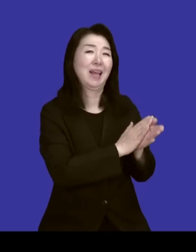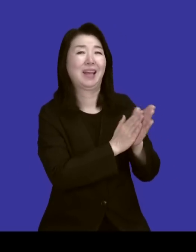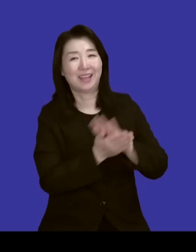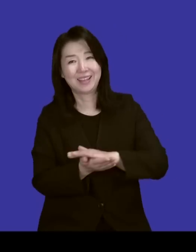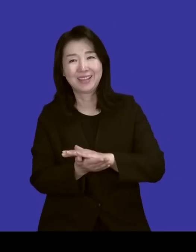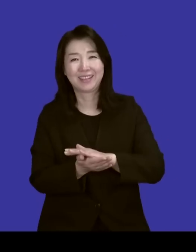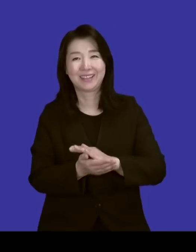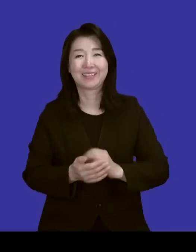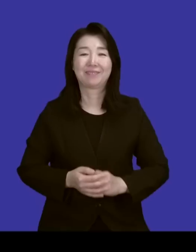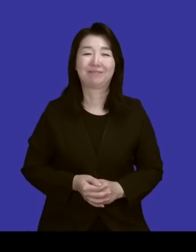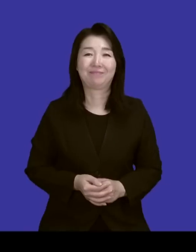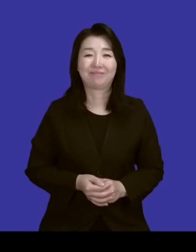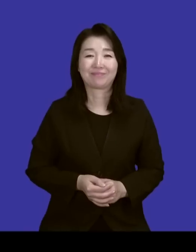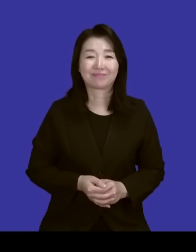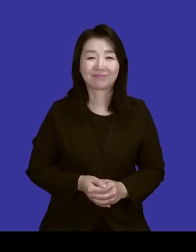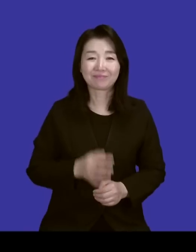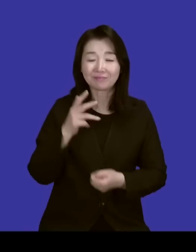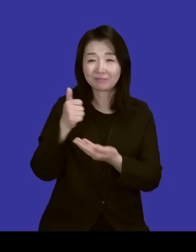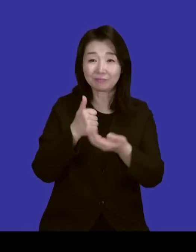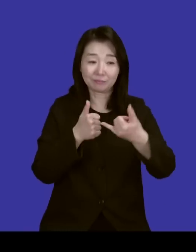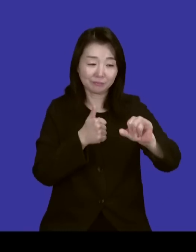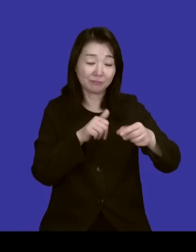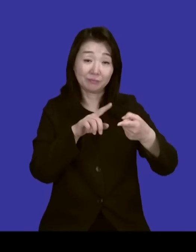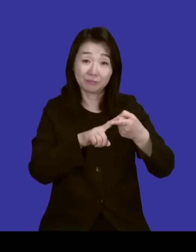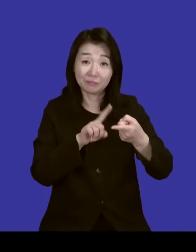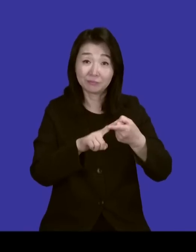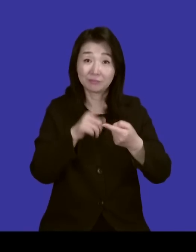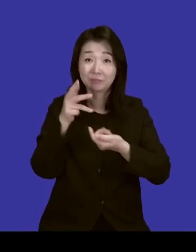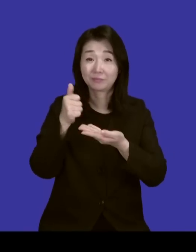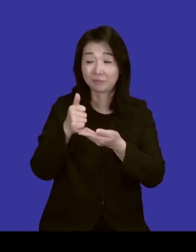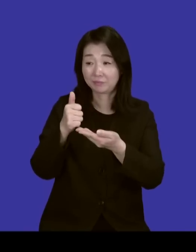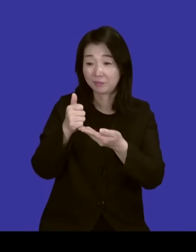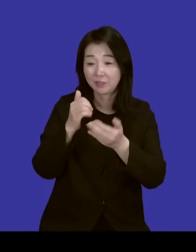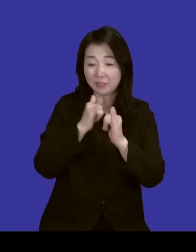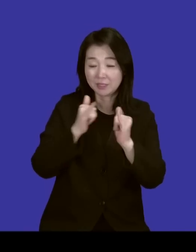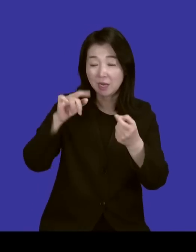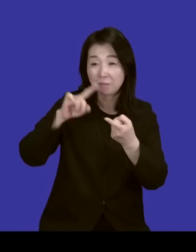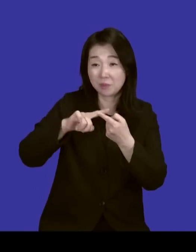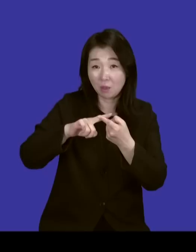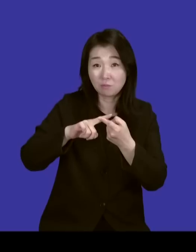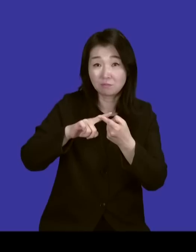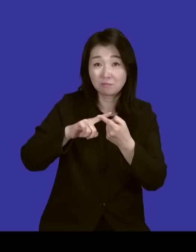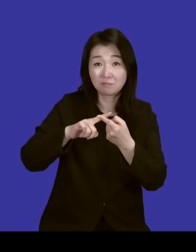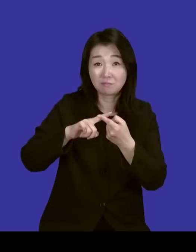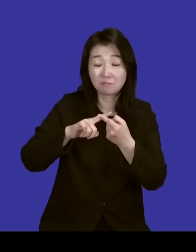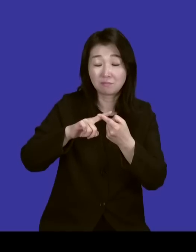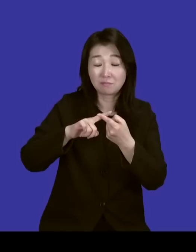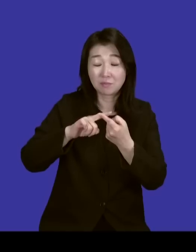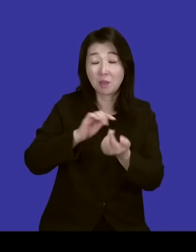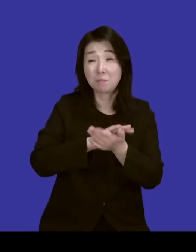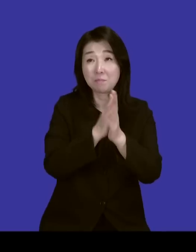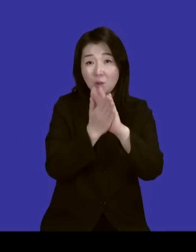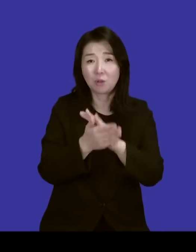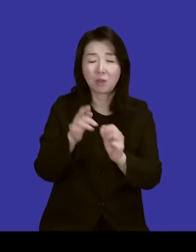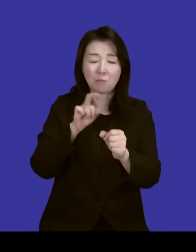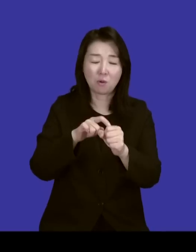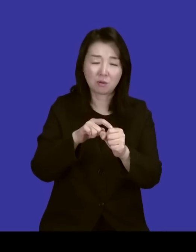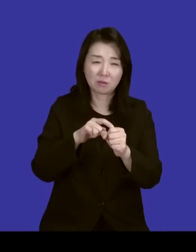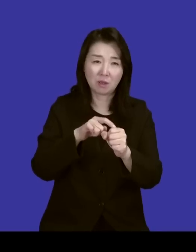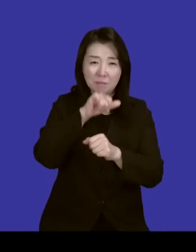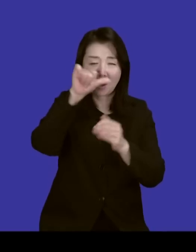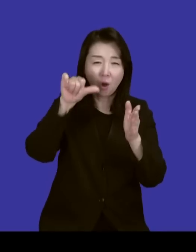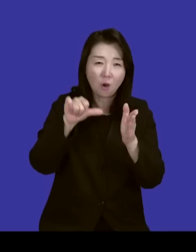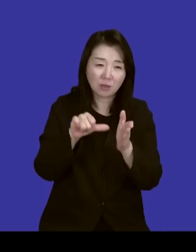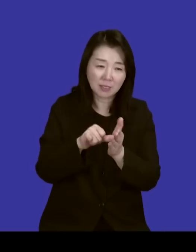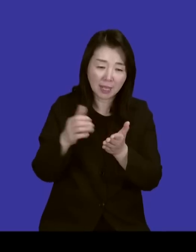이제 하나님의 자녀다운 자녀, 하나님의 사람다운 사람이 되기 위해서는 평생에 이제 네네. 길을 걸어야 하는데 그것을